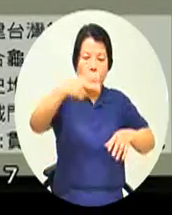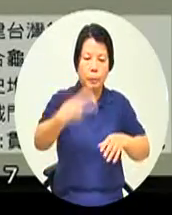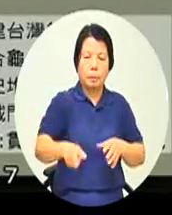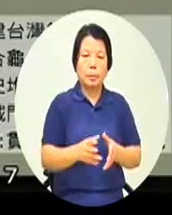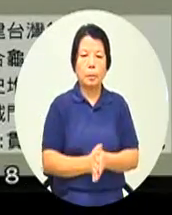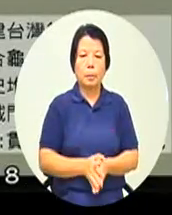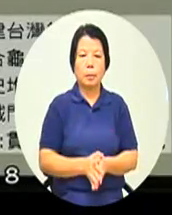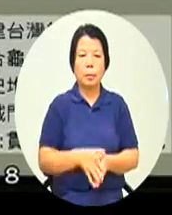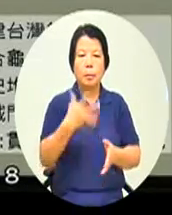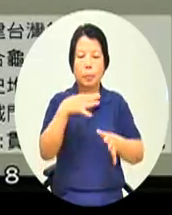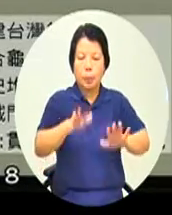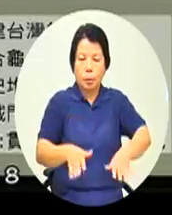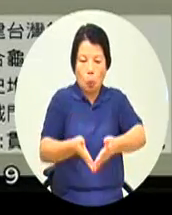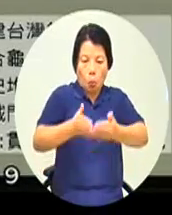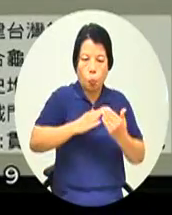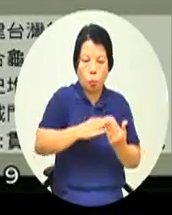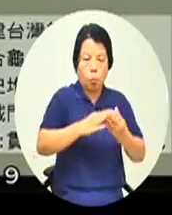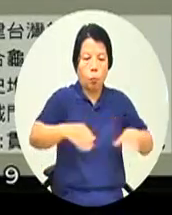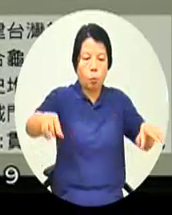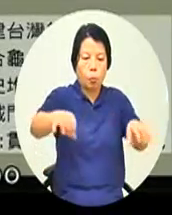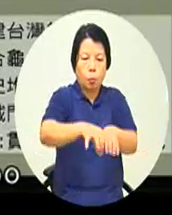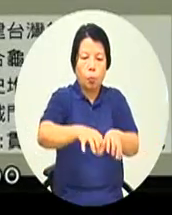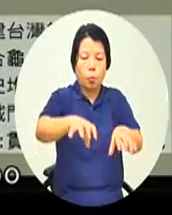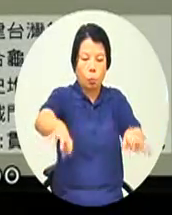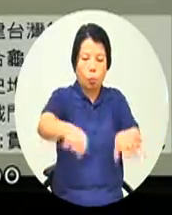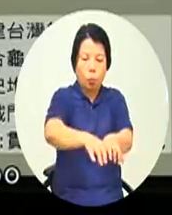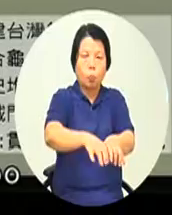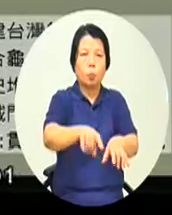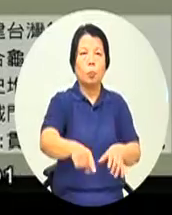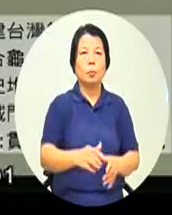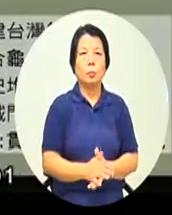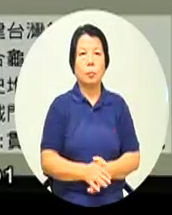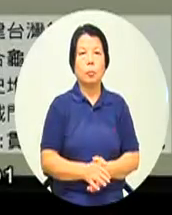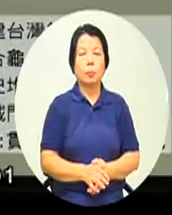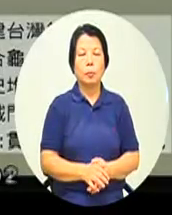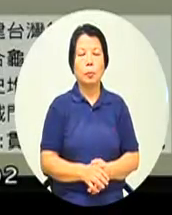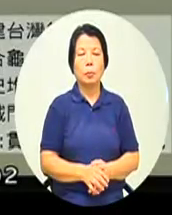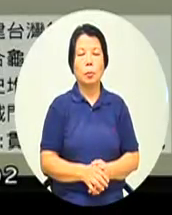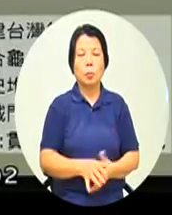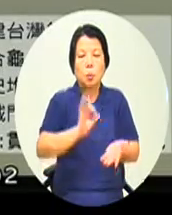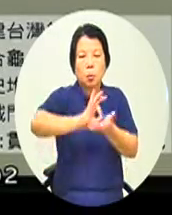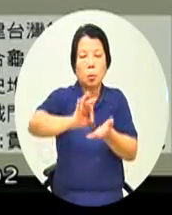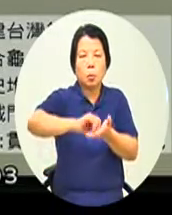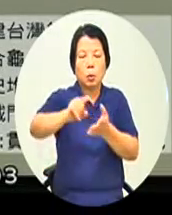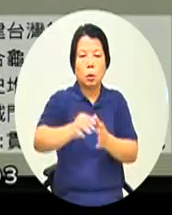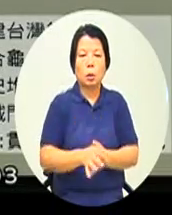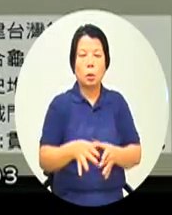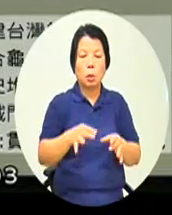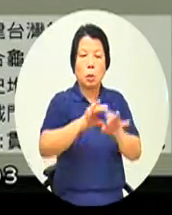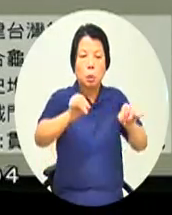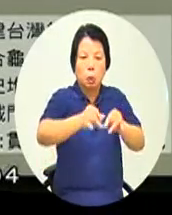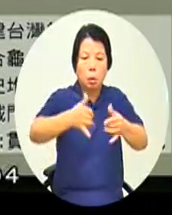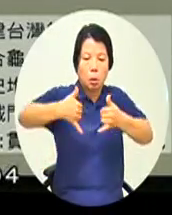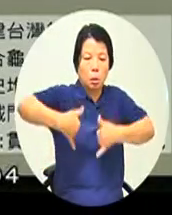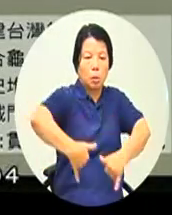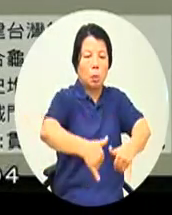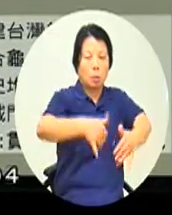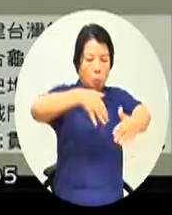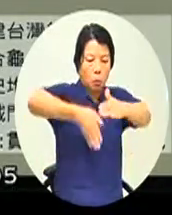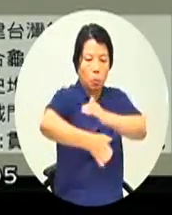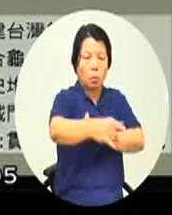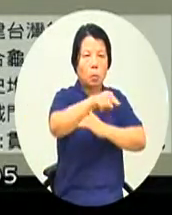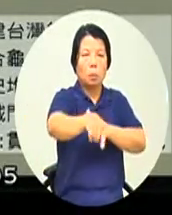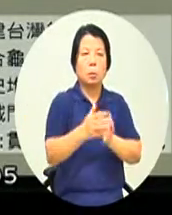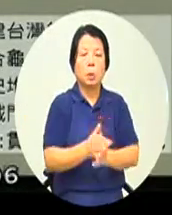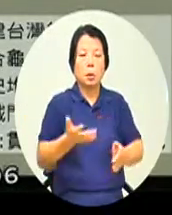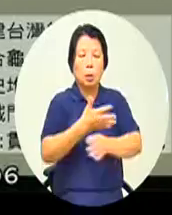缝合，或是怎么样，是用下地下那个用 地下道的方式让胜利路通过，或者